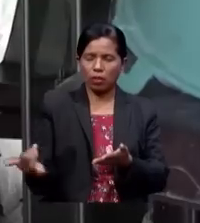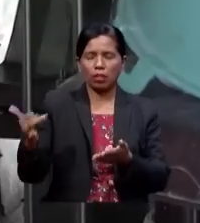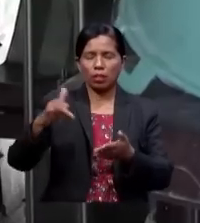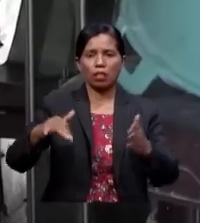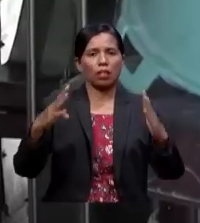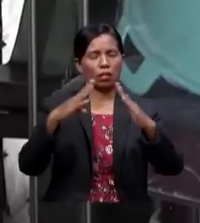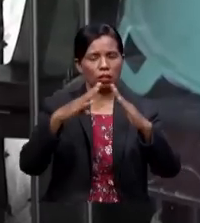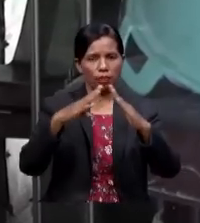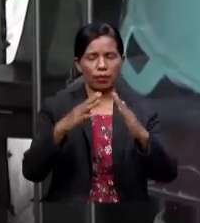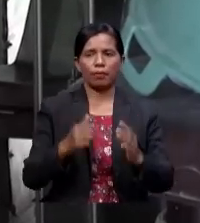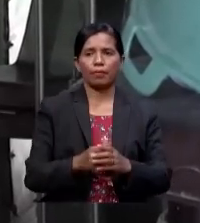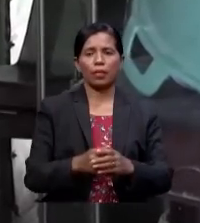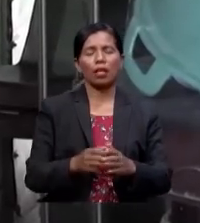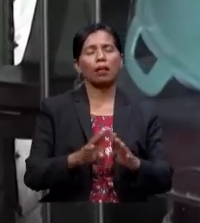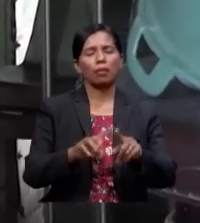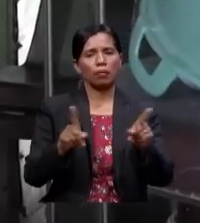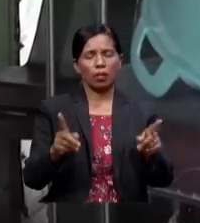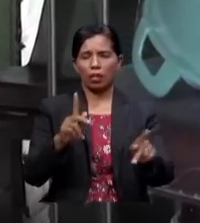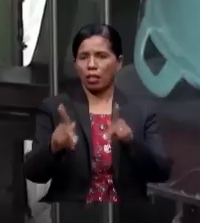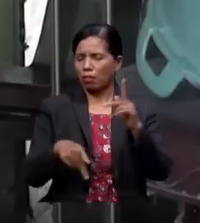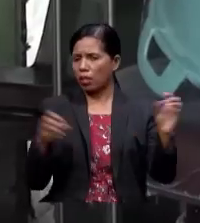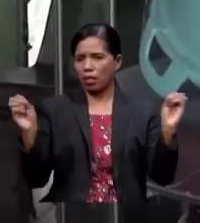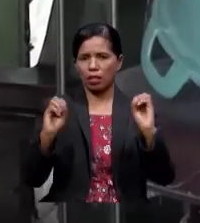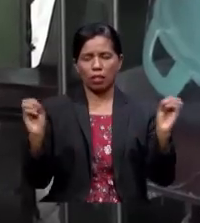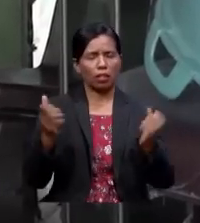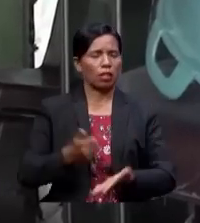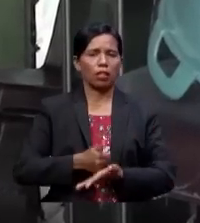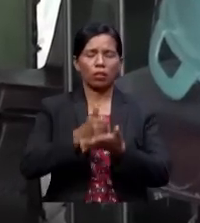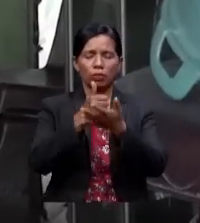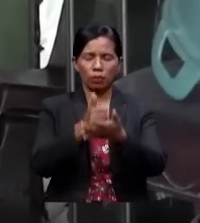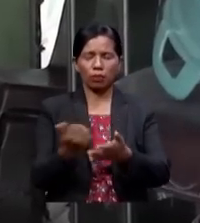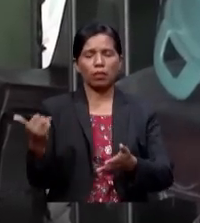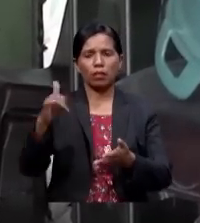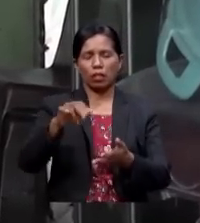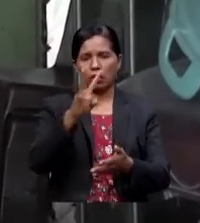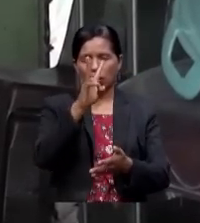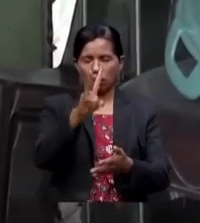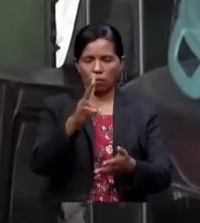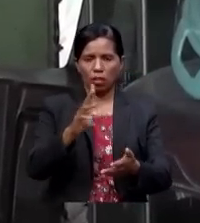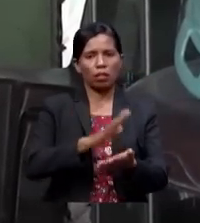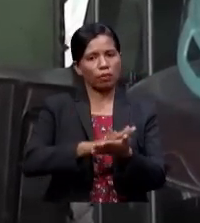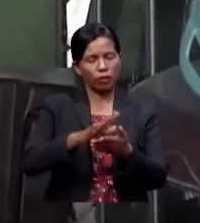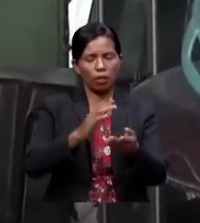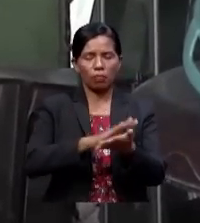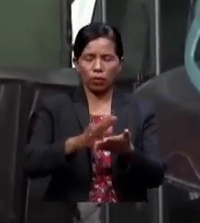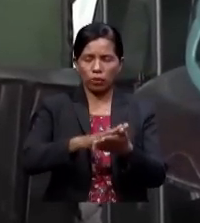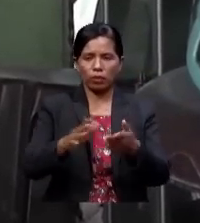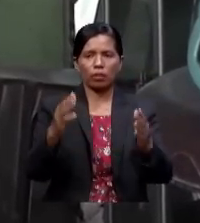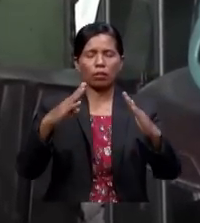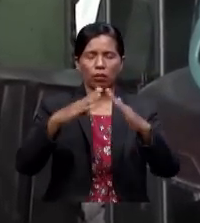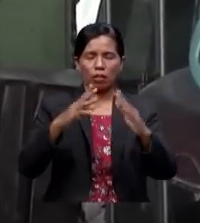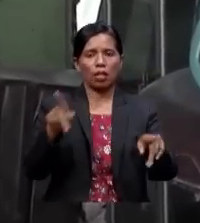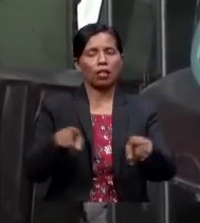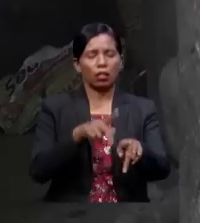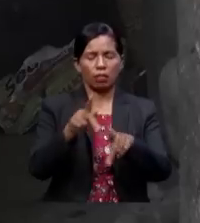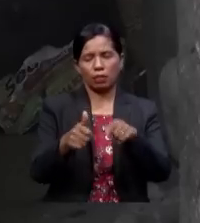fatin. Pasala iha e mai ida tu tau matam basir ne rua ne jeni. Hanesa ho e maseluk ne be mori su ambiente